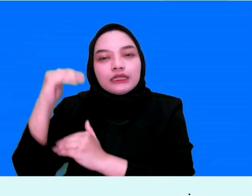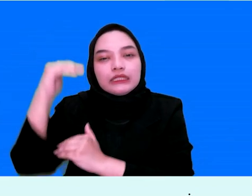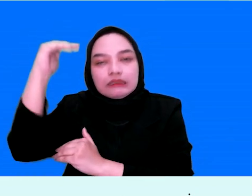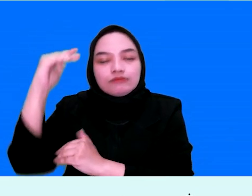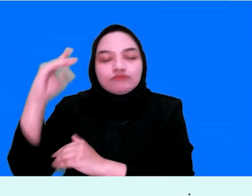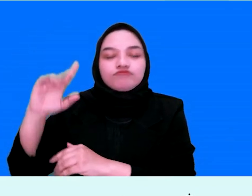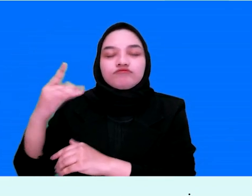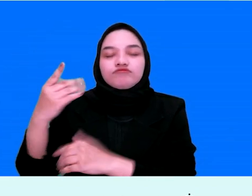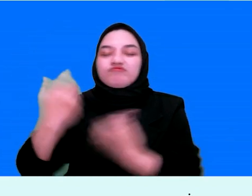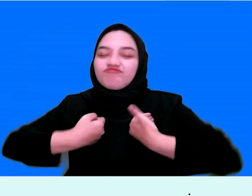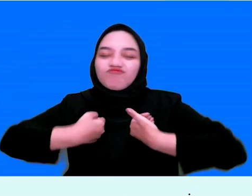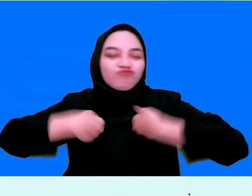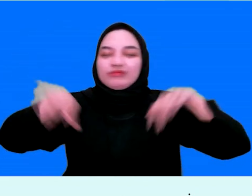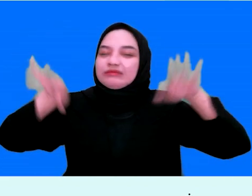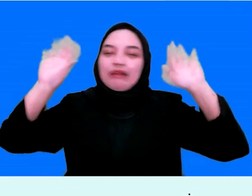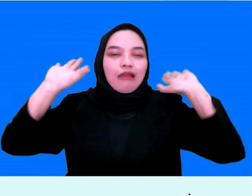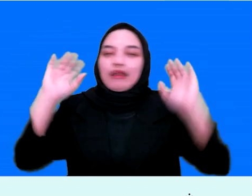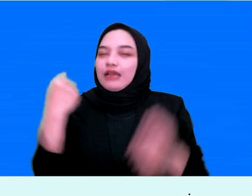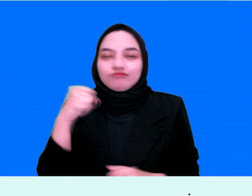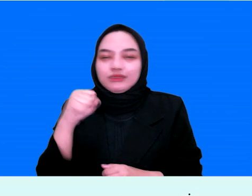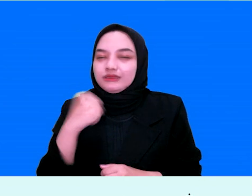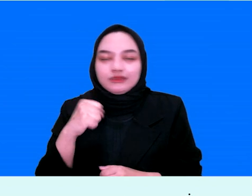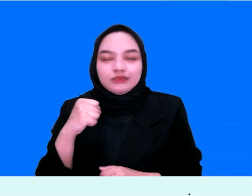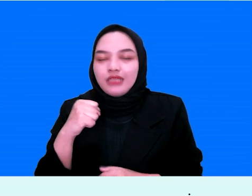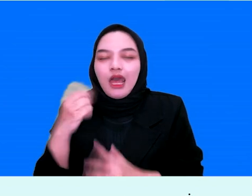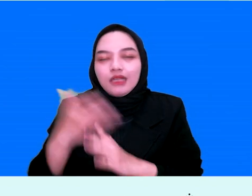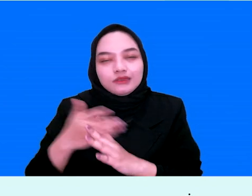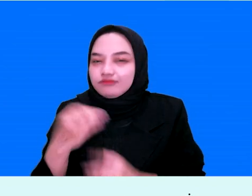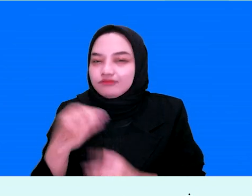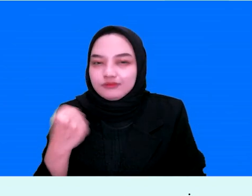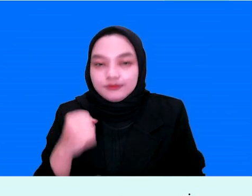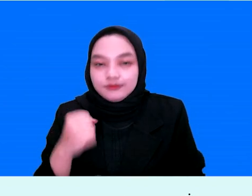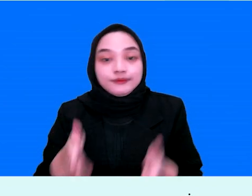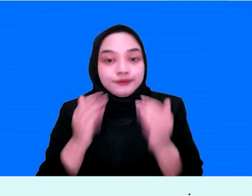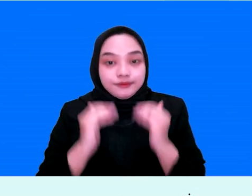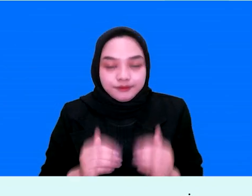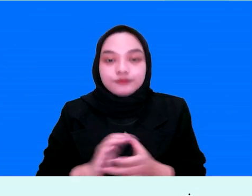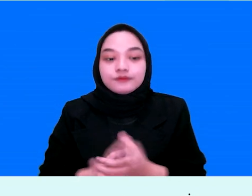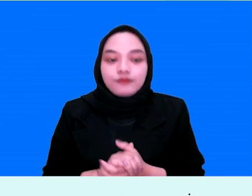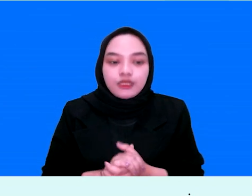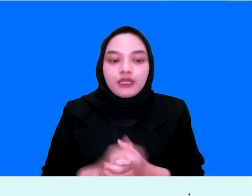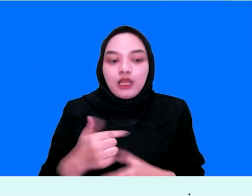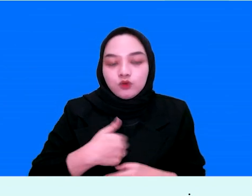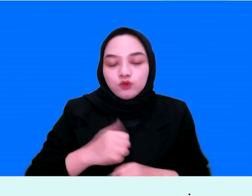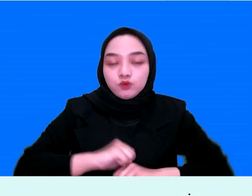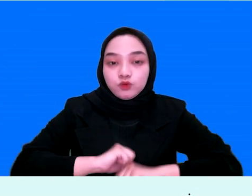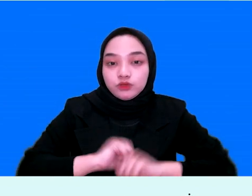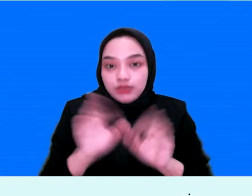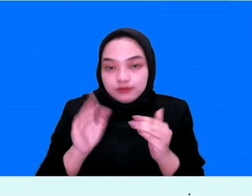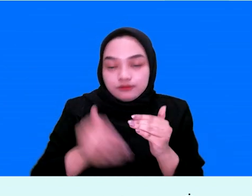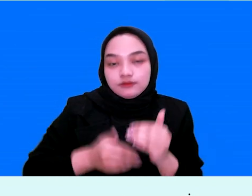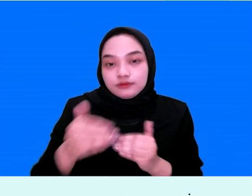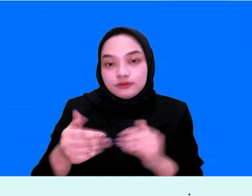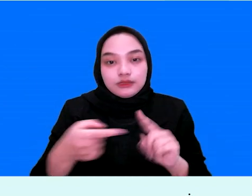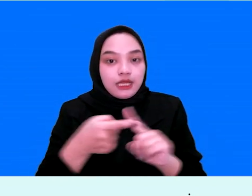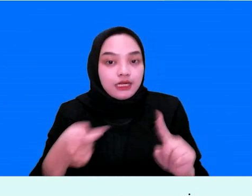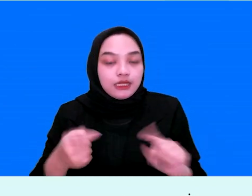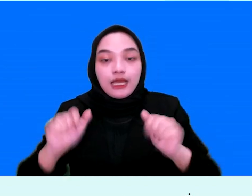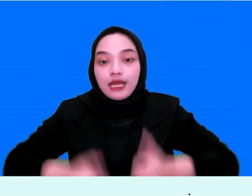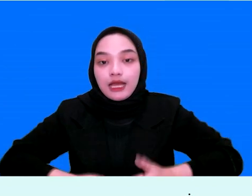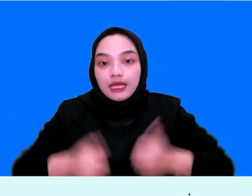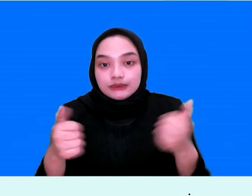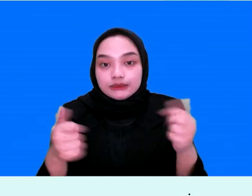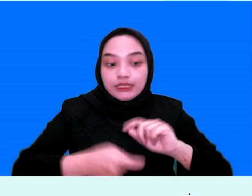atau tidak bisa mencapai task yang ingin dilakukan. Lanjut. Aku akan lanjutkan dari